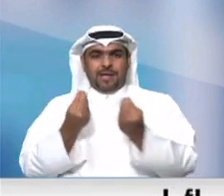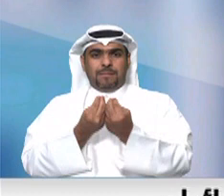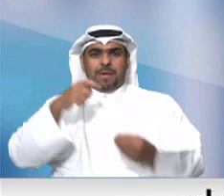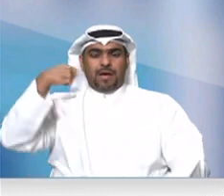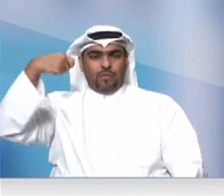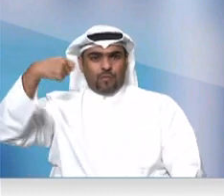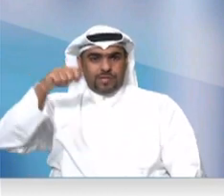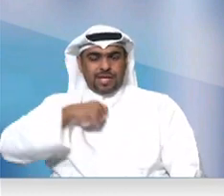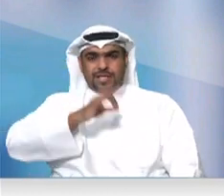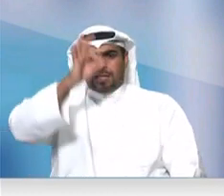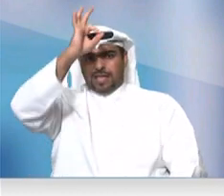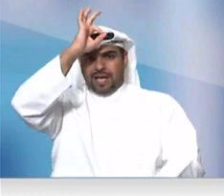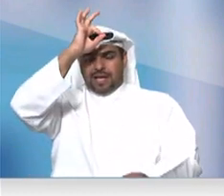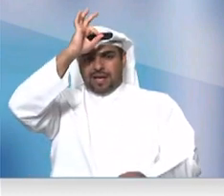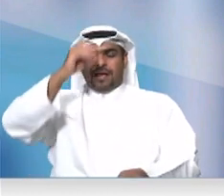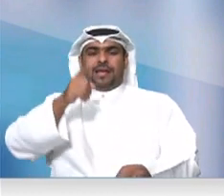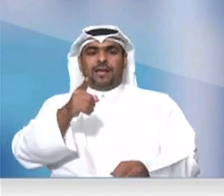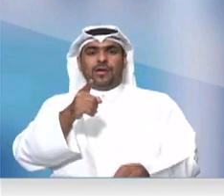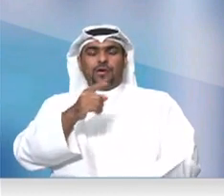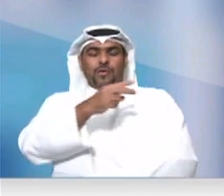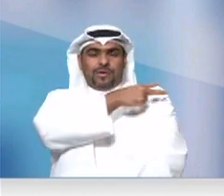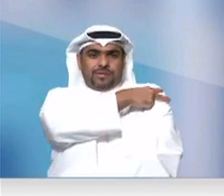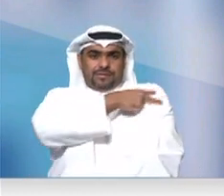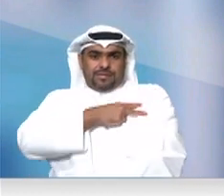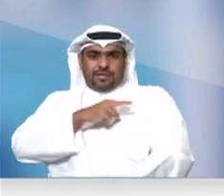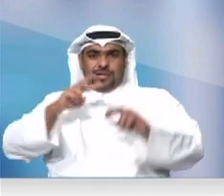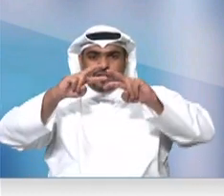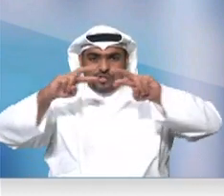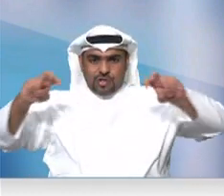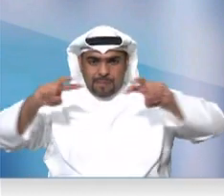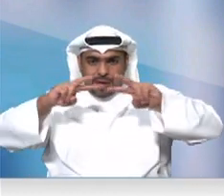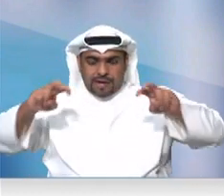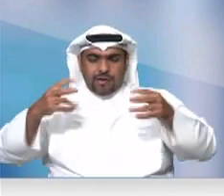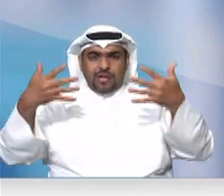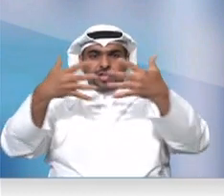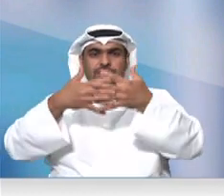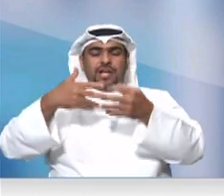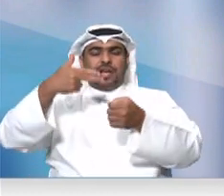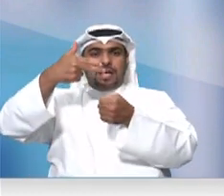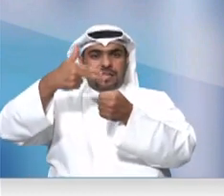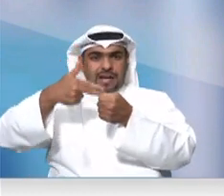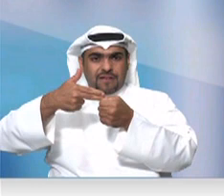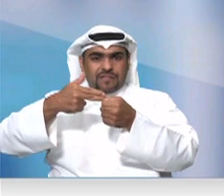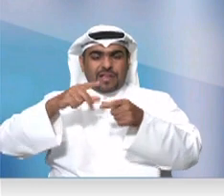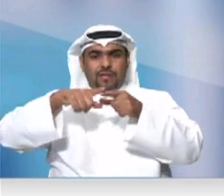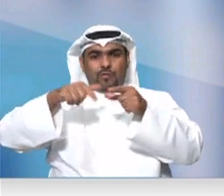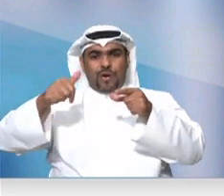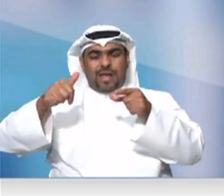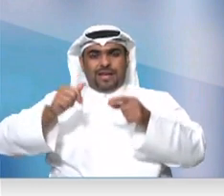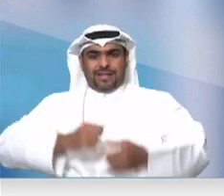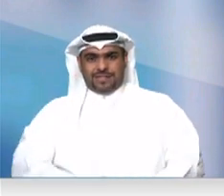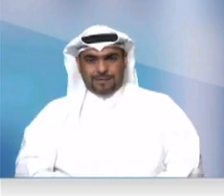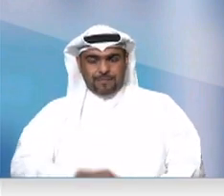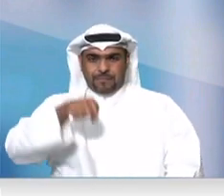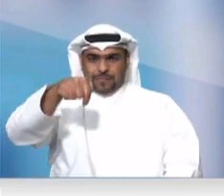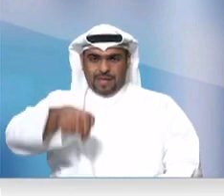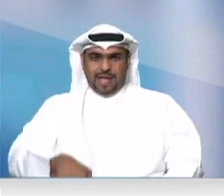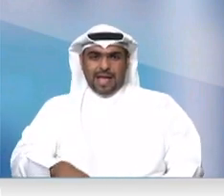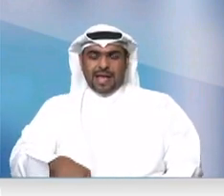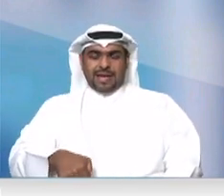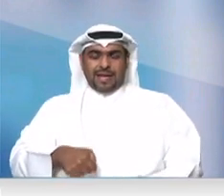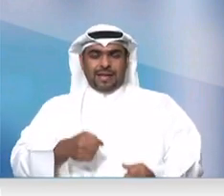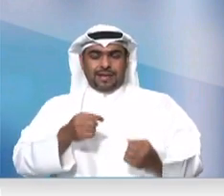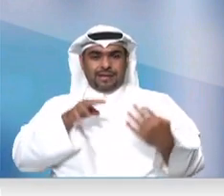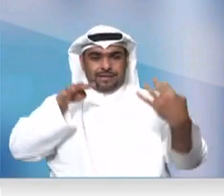الداخلية والإدارة العامة للجمارك والشركة الكويتية لنفط الخليج. وذكرت الوزارة أن المسار يتيح المرور للعاملين